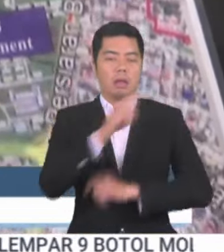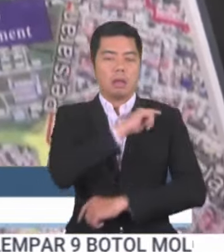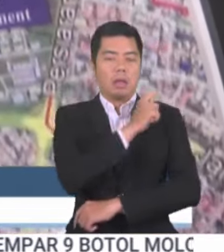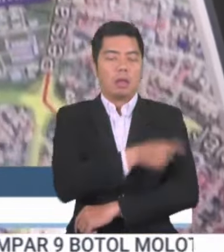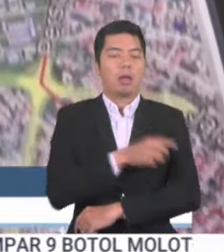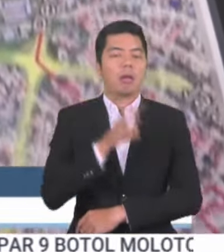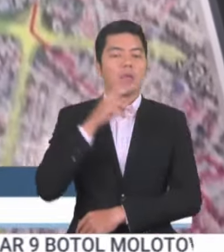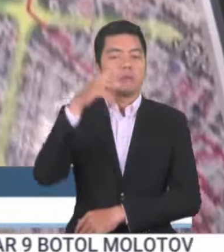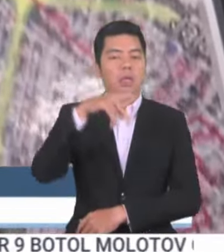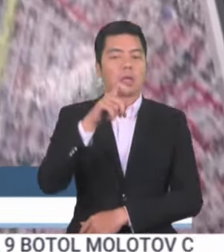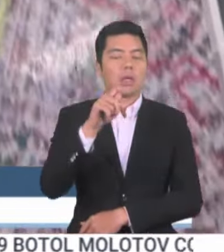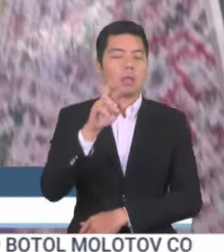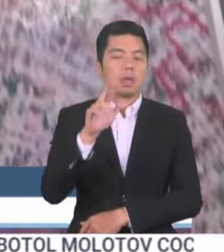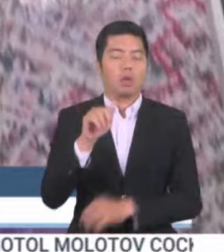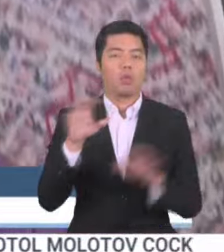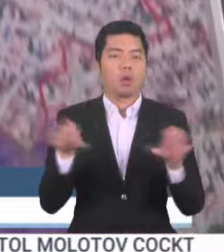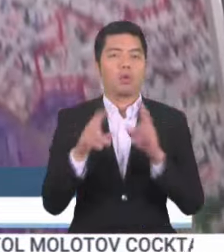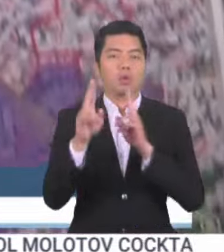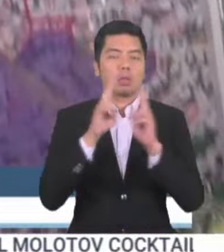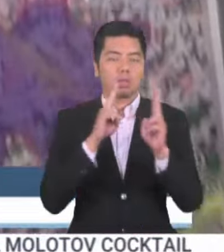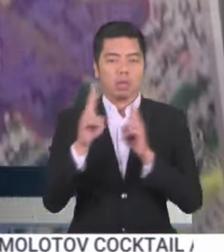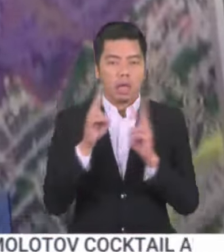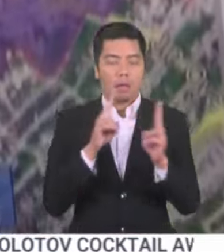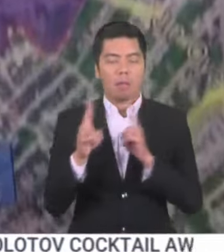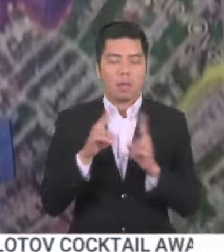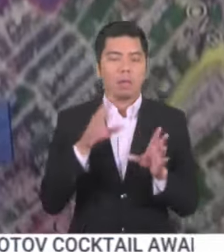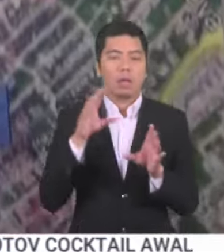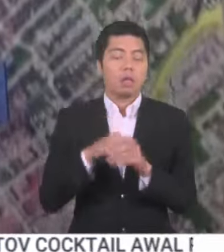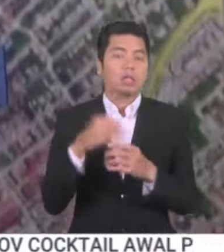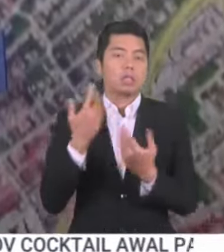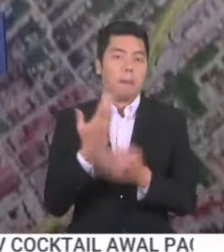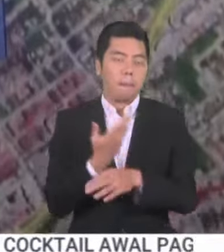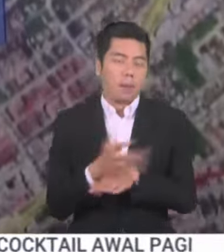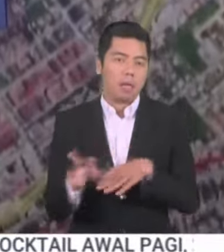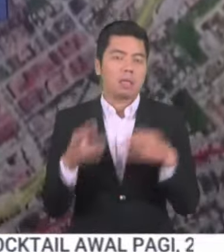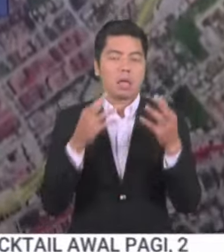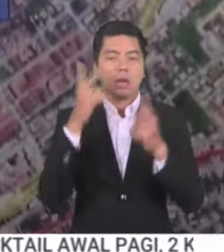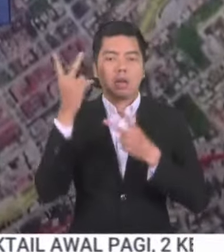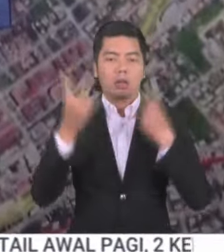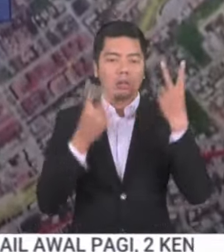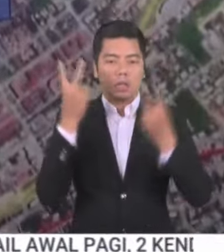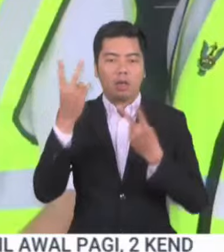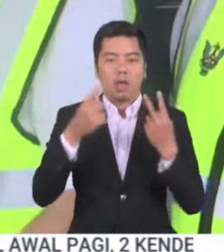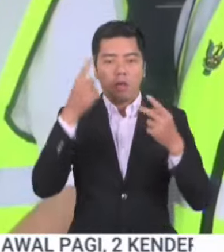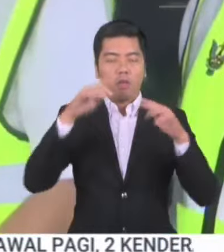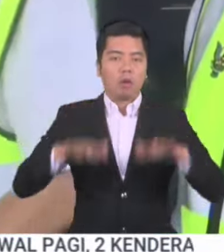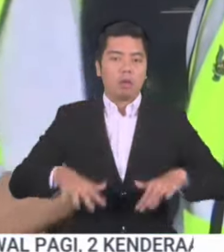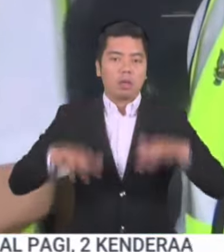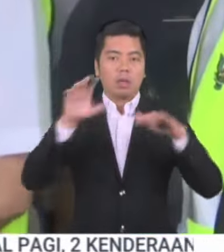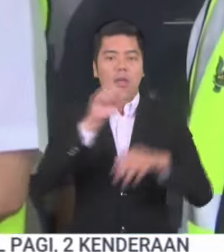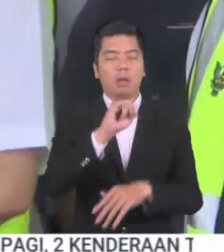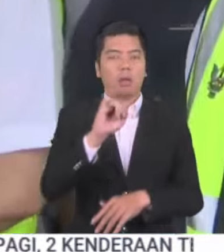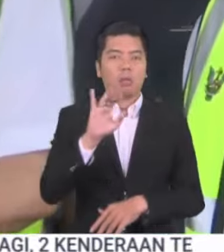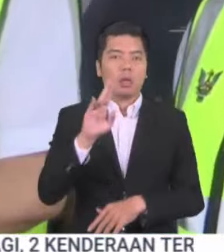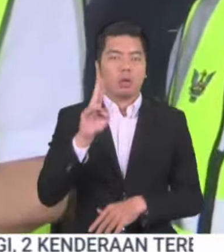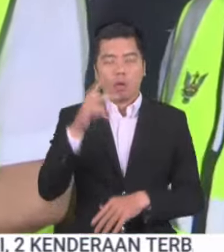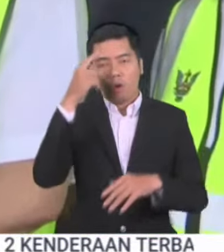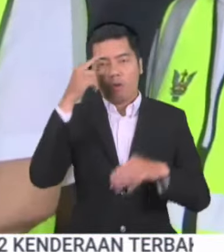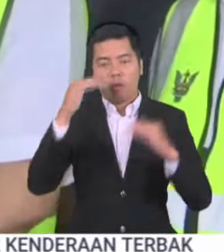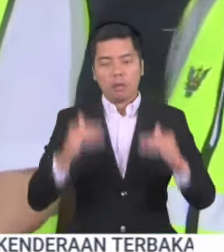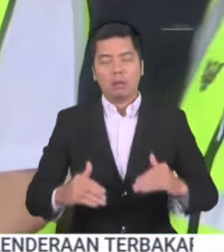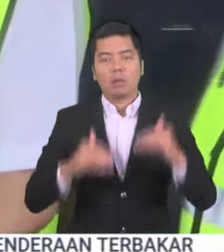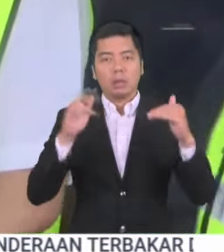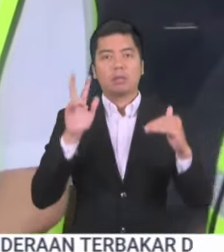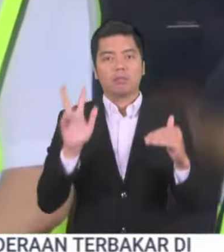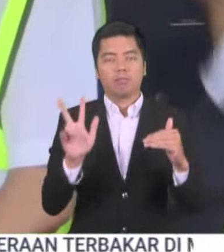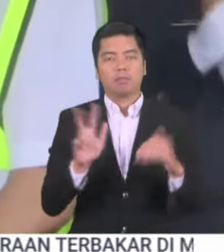Air Petra berkata demikian kepada pemberita selepas melakukan lawatan ke projek tebatan banjir Sibu fasa 3 di Jalan Kampung